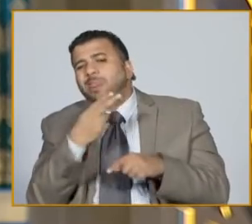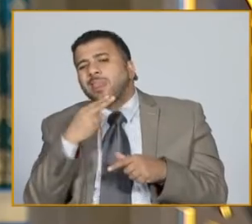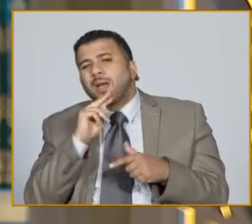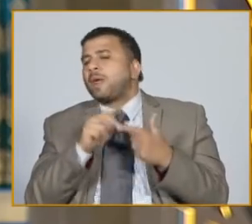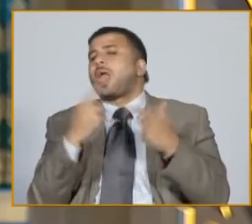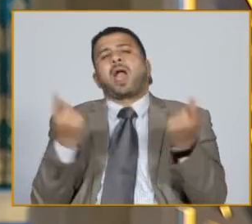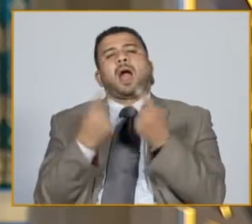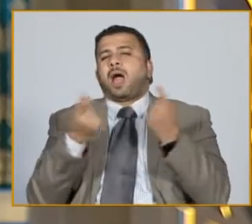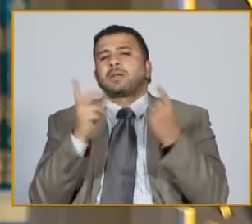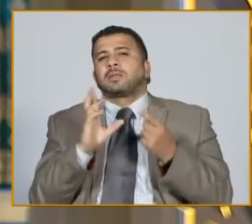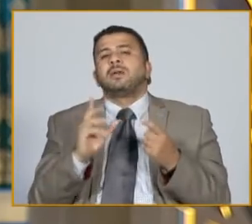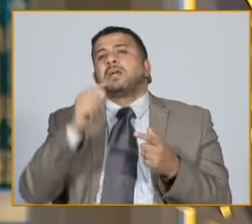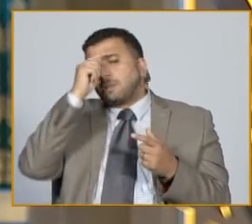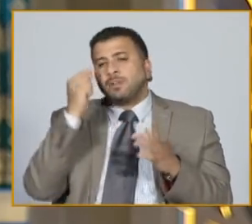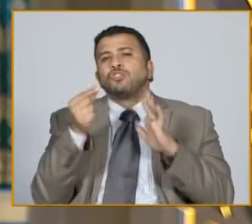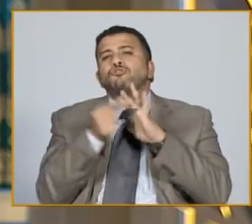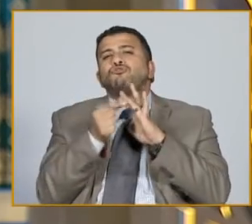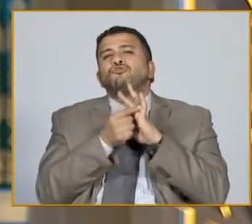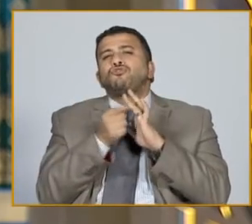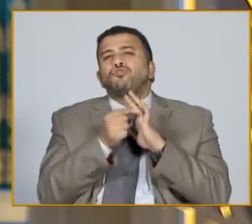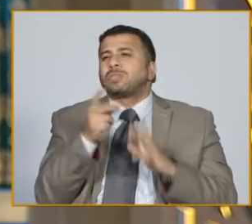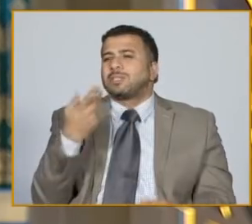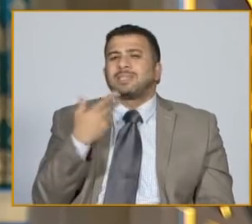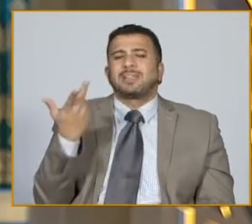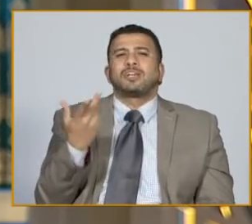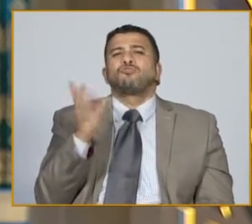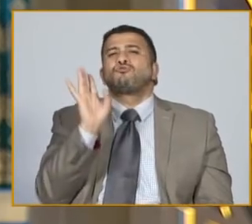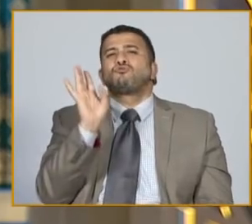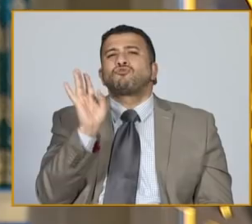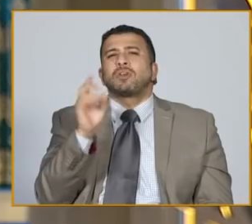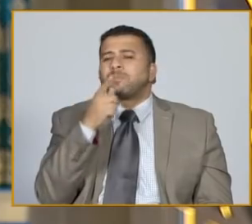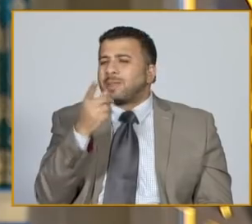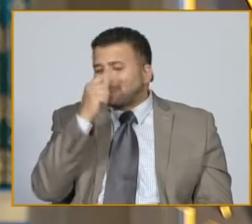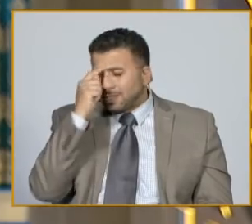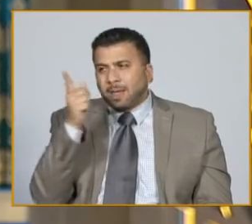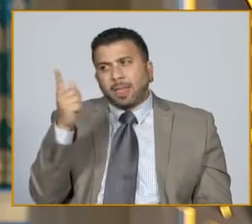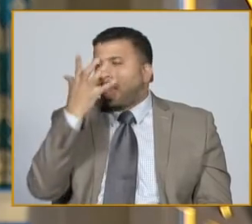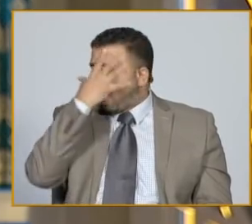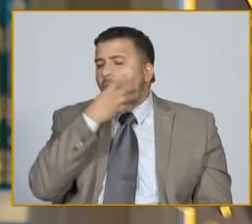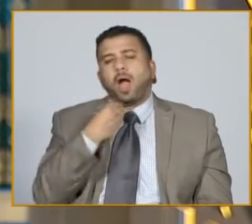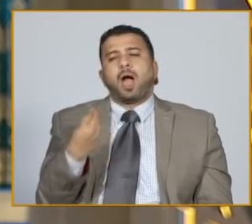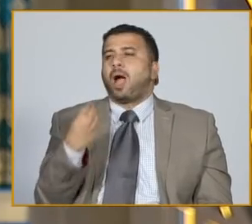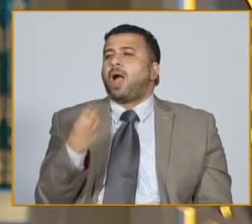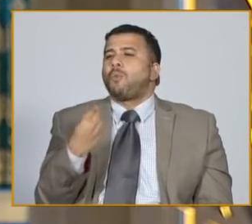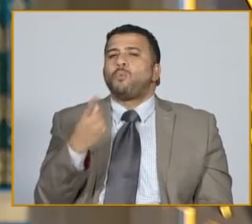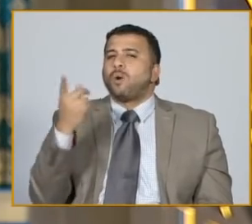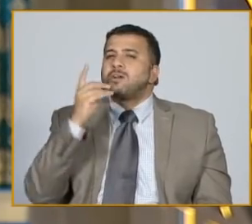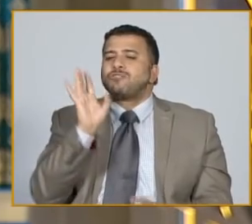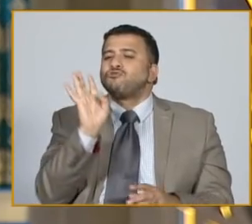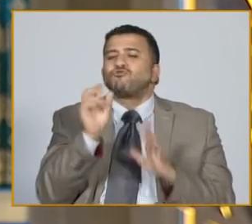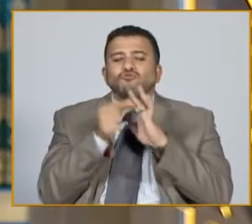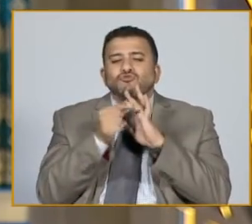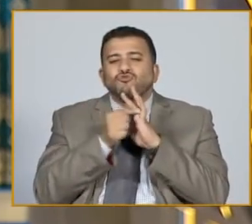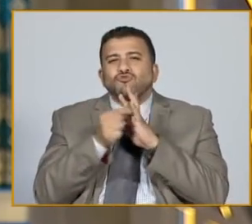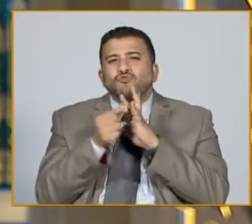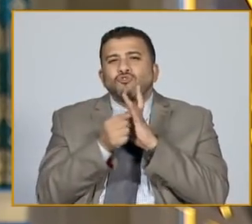والكذب كذب الزوجين مع بعضهما يعني الكذب مثلا لتأليف القلوب، والمقصود أنه يقول كلام طيب ما يروح يعني